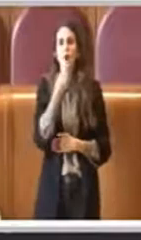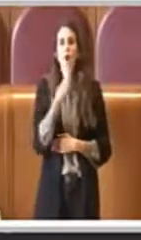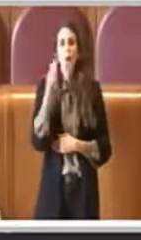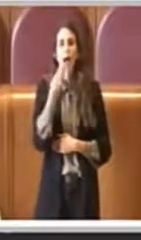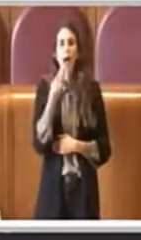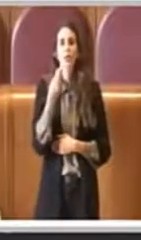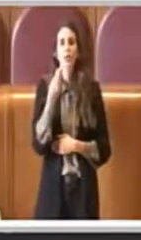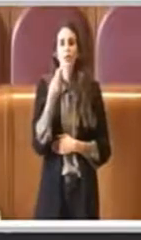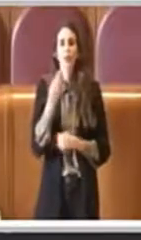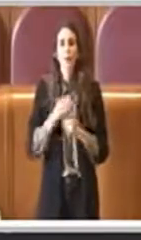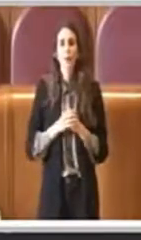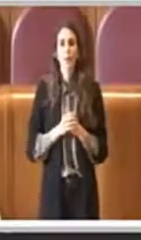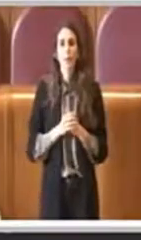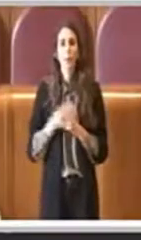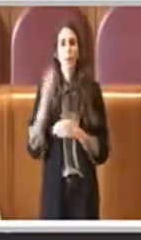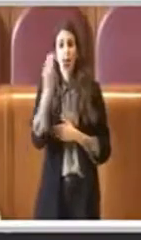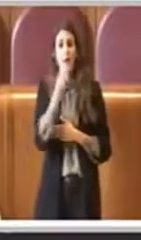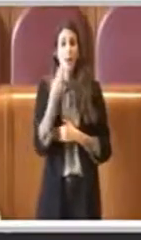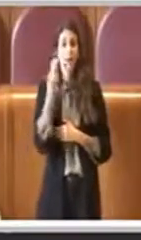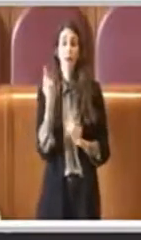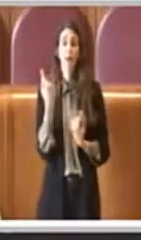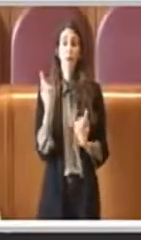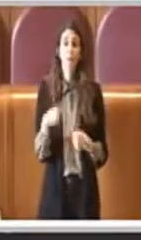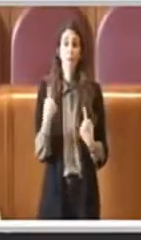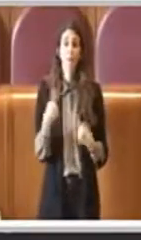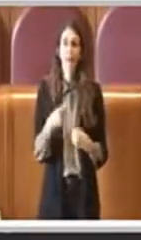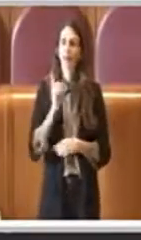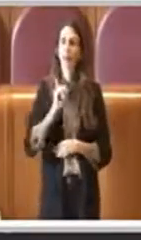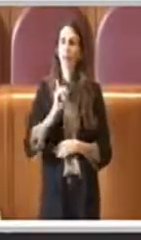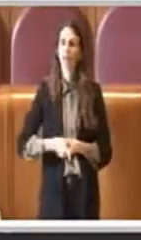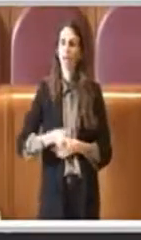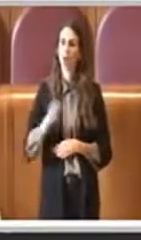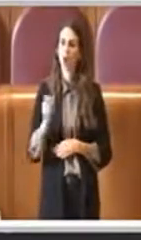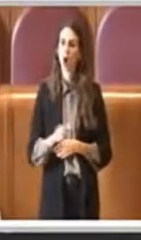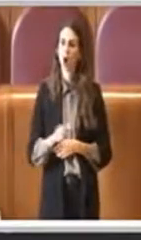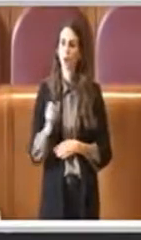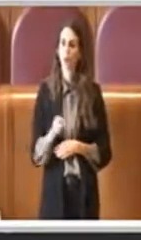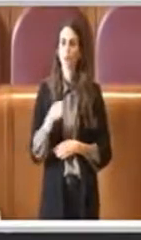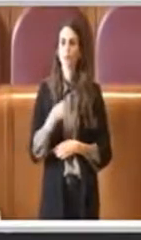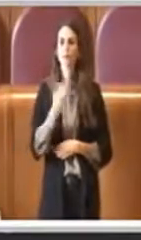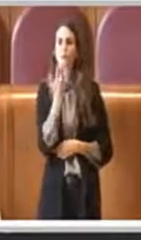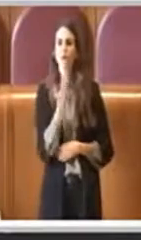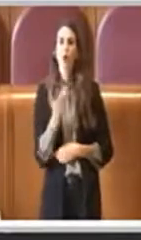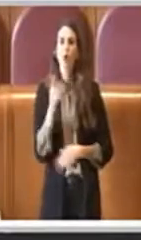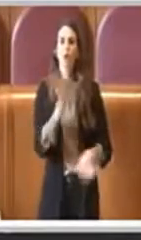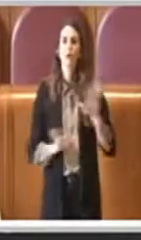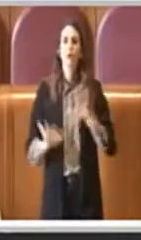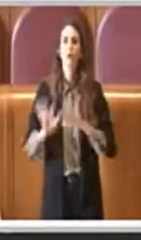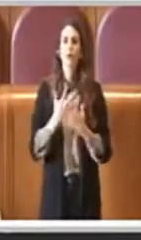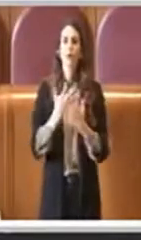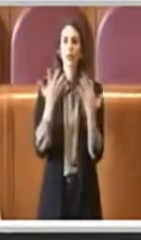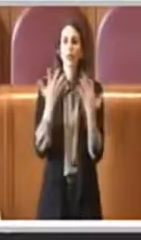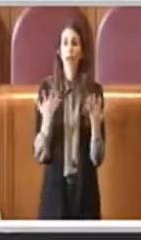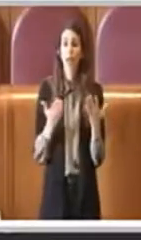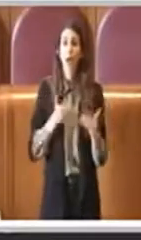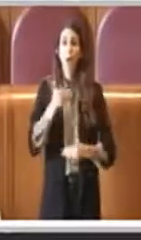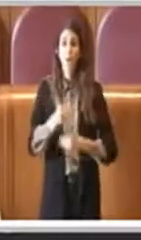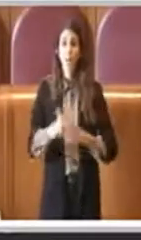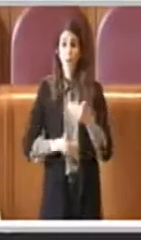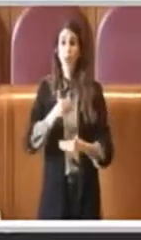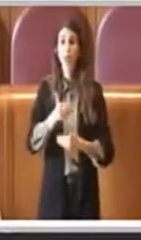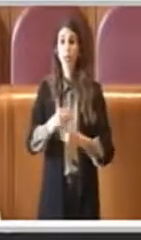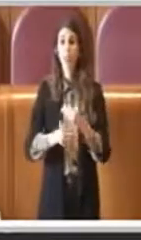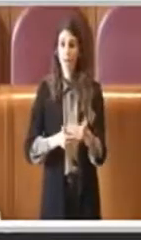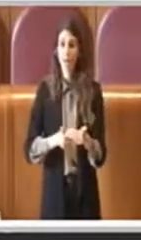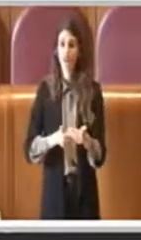personalmente doveroso. Quindi questo era giusto per chiarire che il procedimento è in itinere e sarà